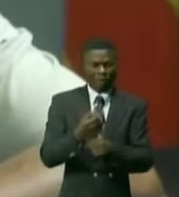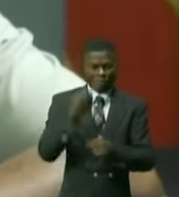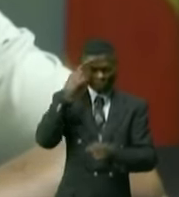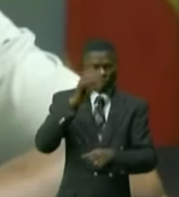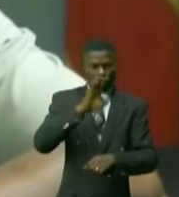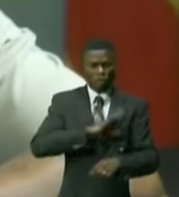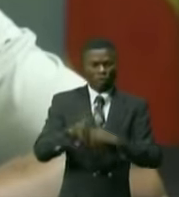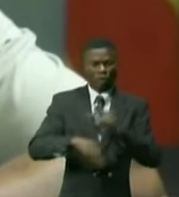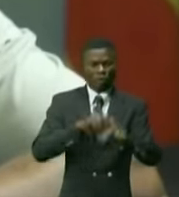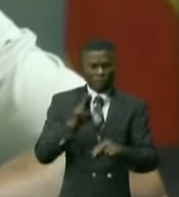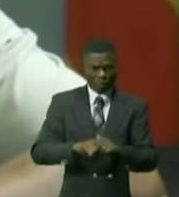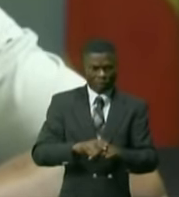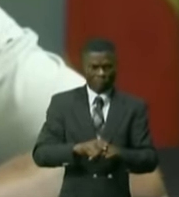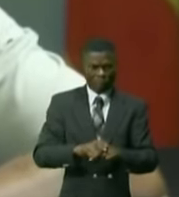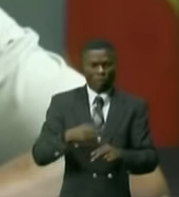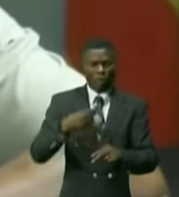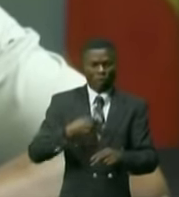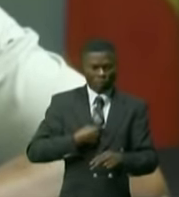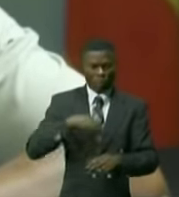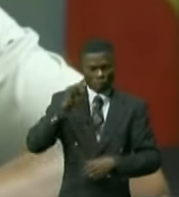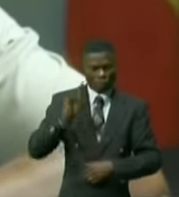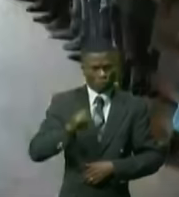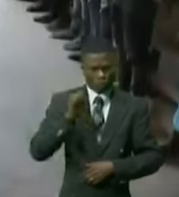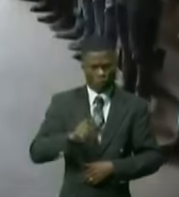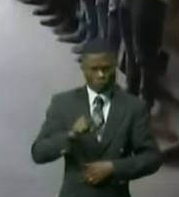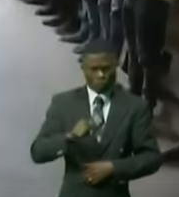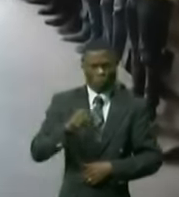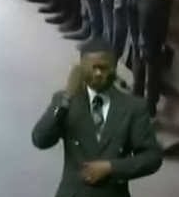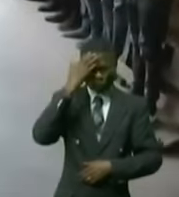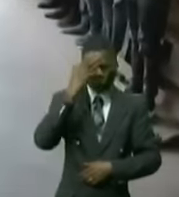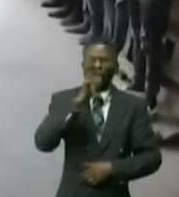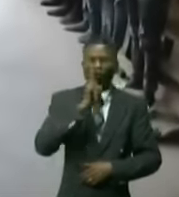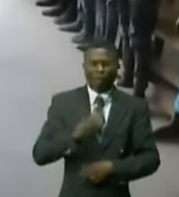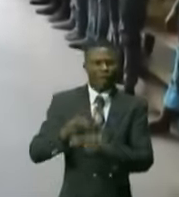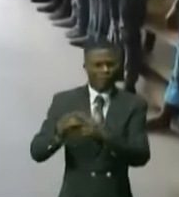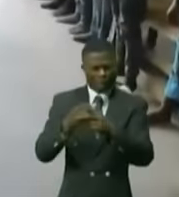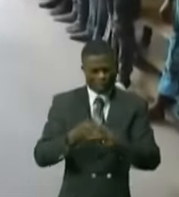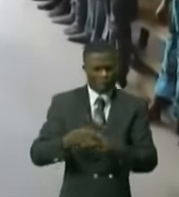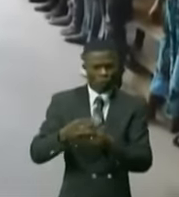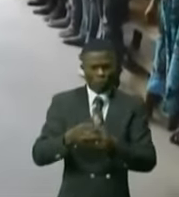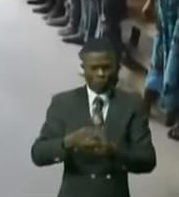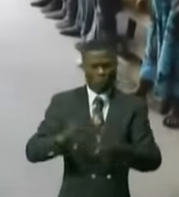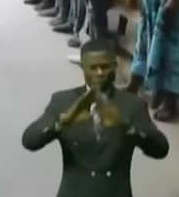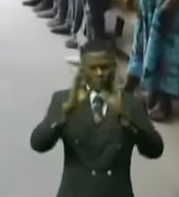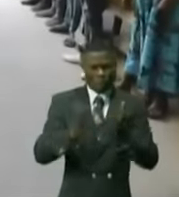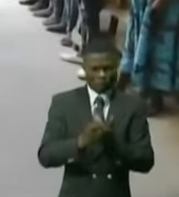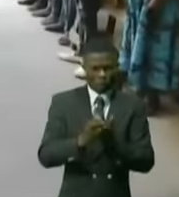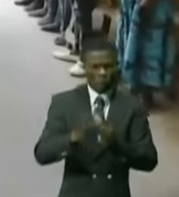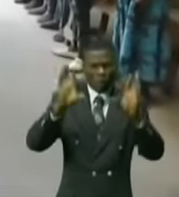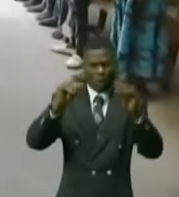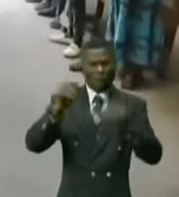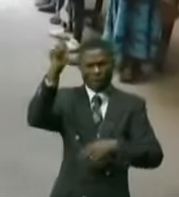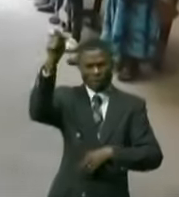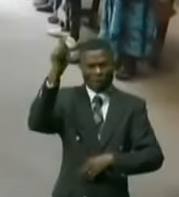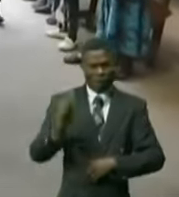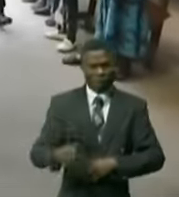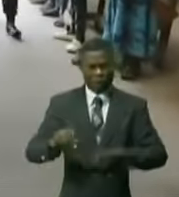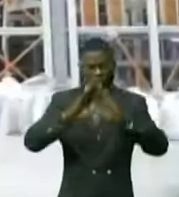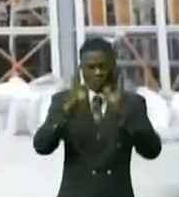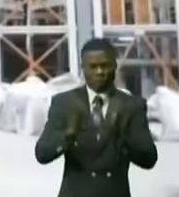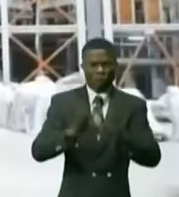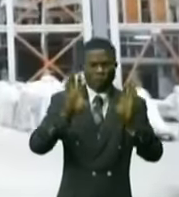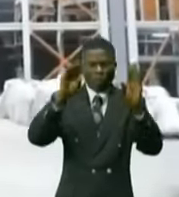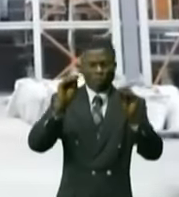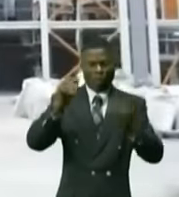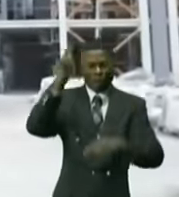national, j'ai comme obligation de m'assurer que dans tous les camps militaires, dans toutes les cantines